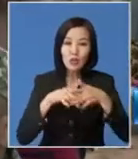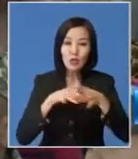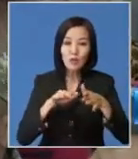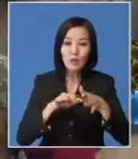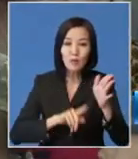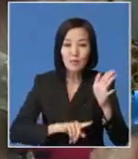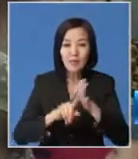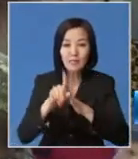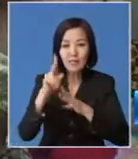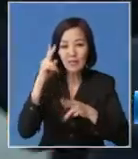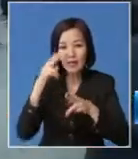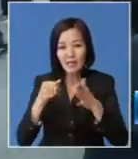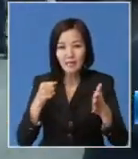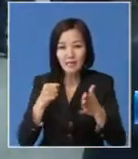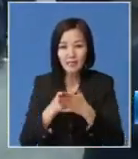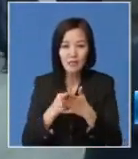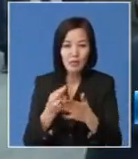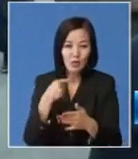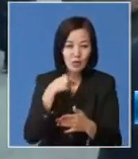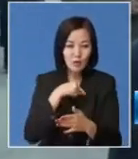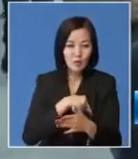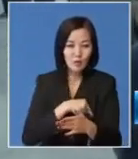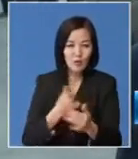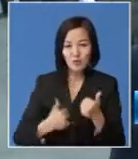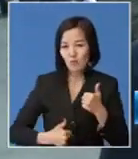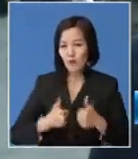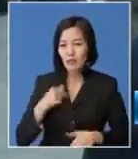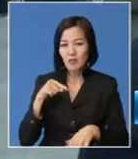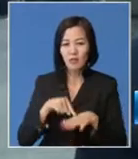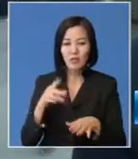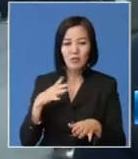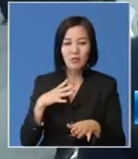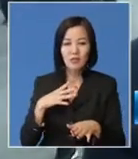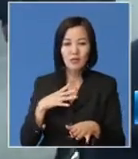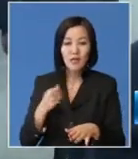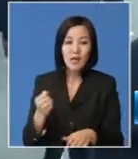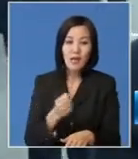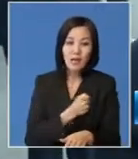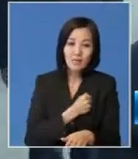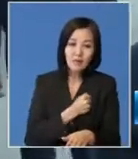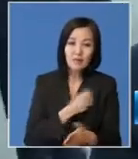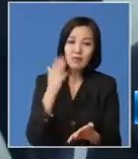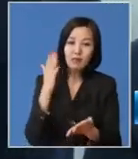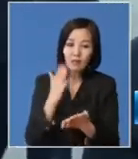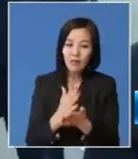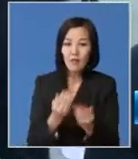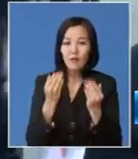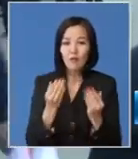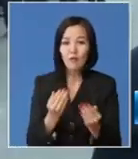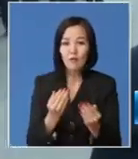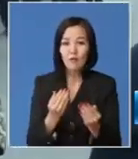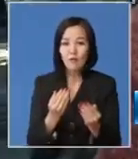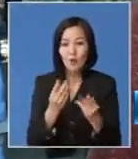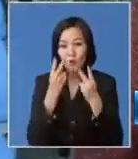кеудесін мақтаныш кернеді. Біздің елімізді, жұртымызды қорғайтын әскеріміздің бар екенінізде біз